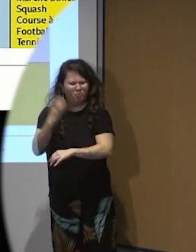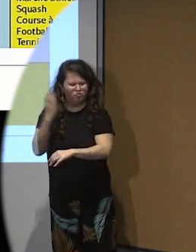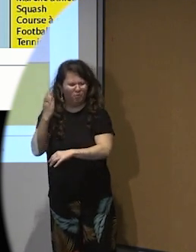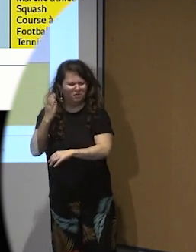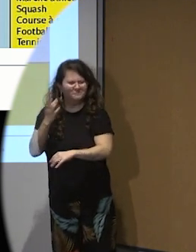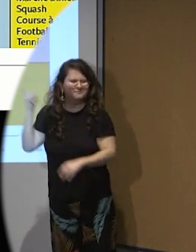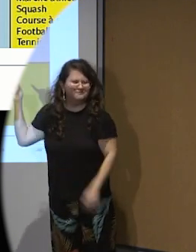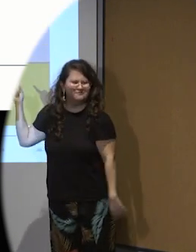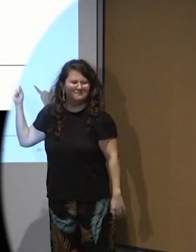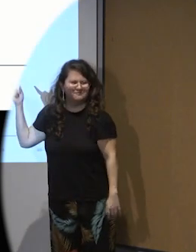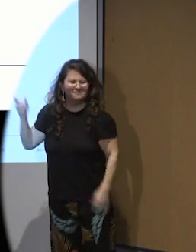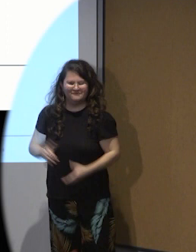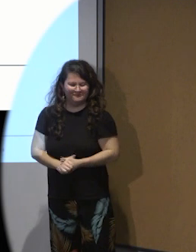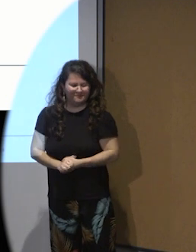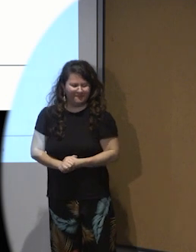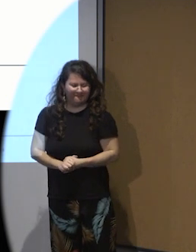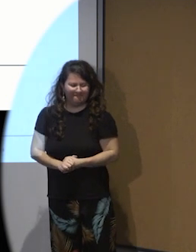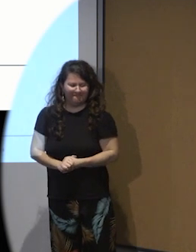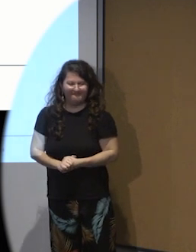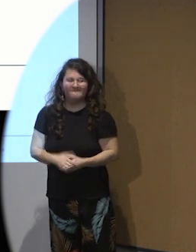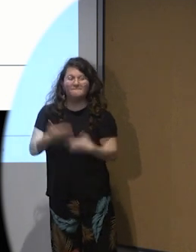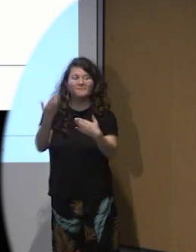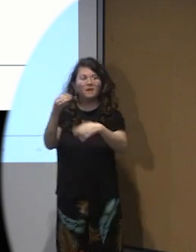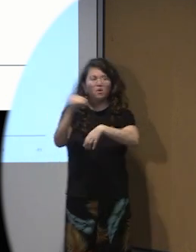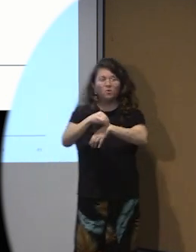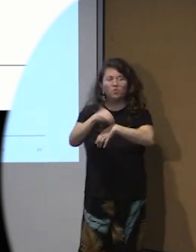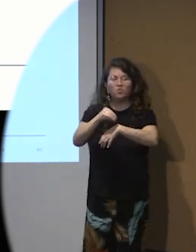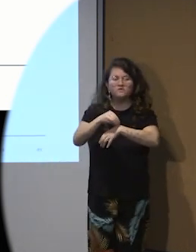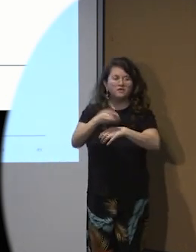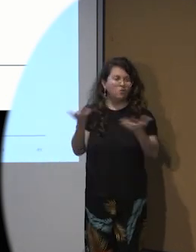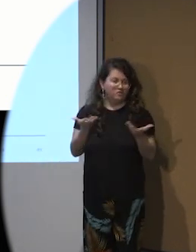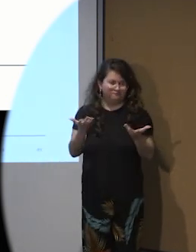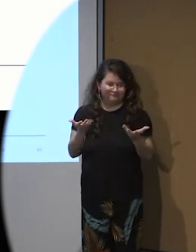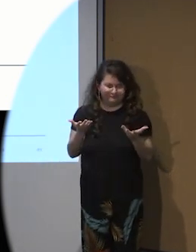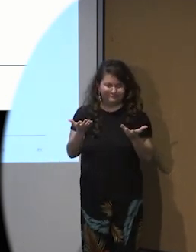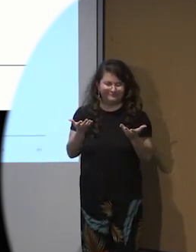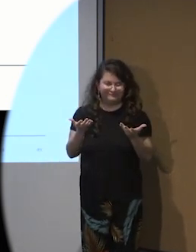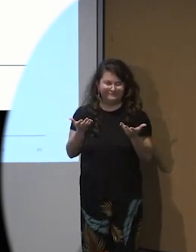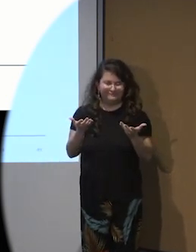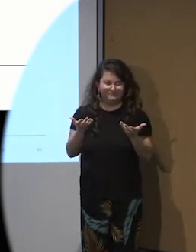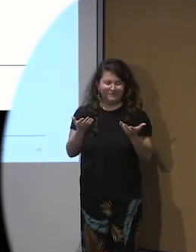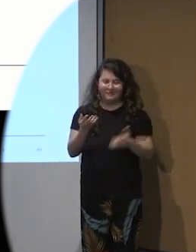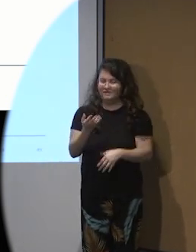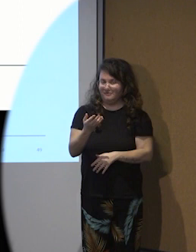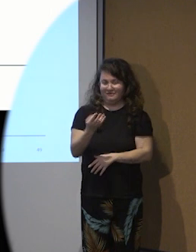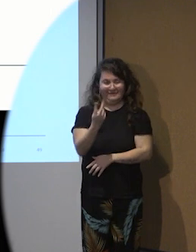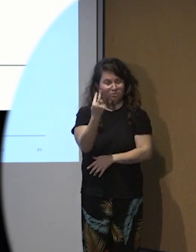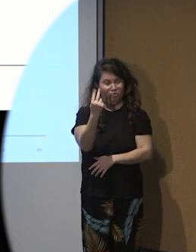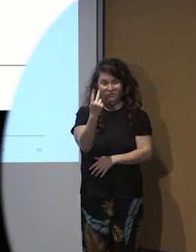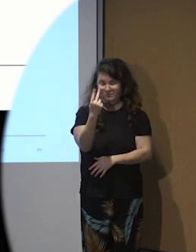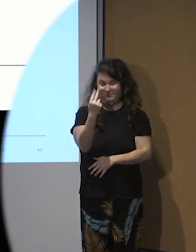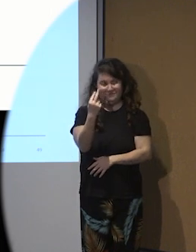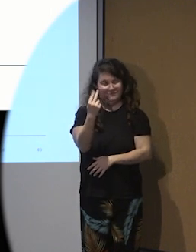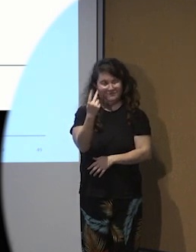mouvement. Donc, les recommandations, finalement, ça va être de faire les deux, de ne pas faire de